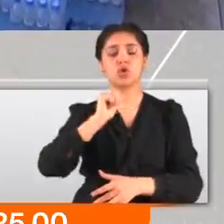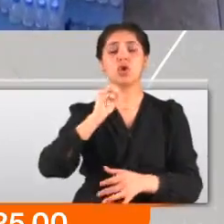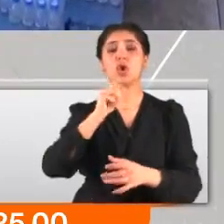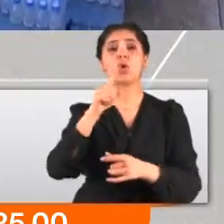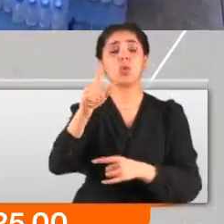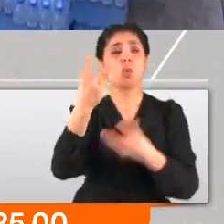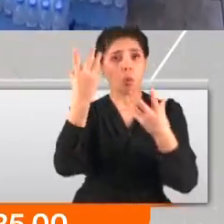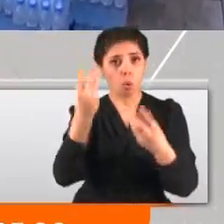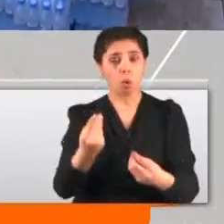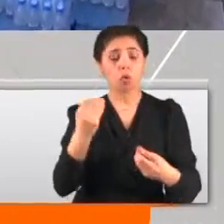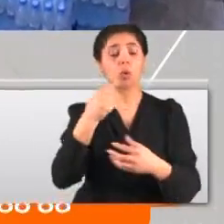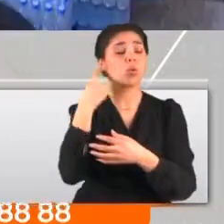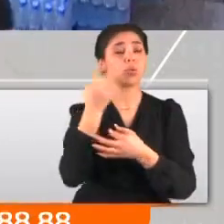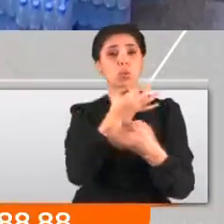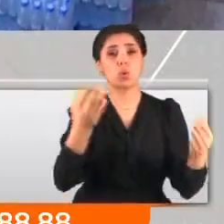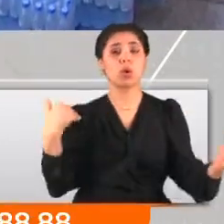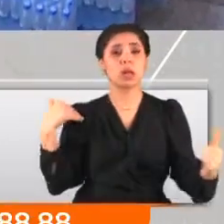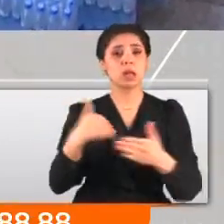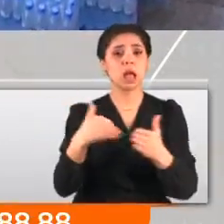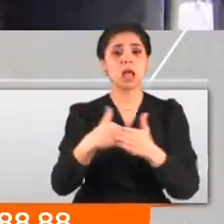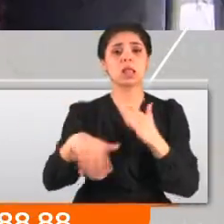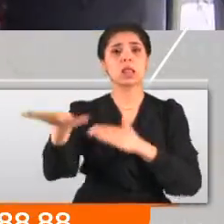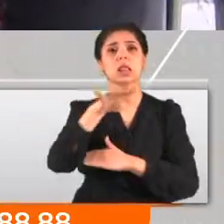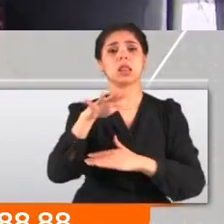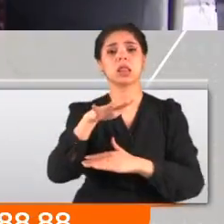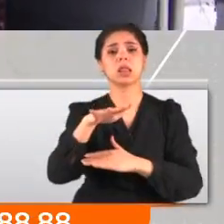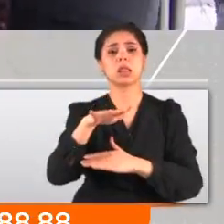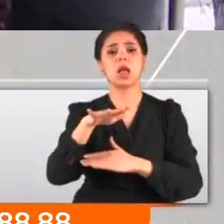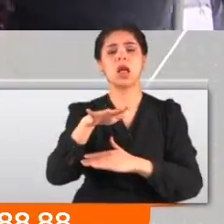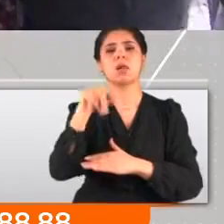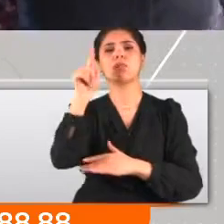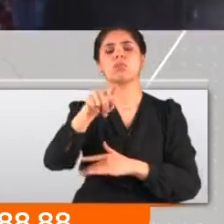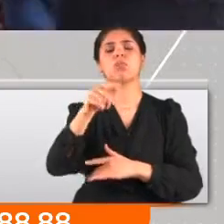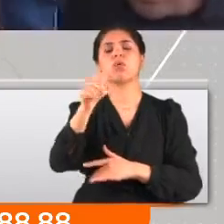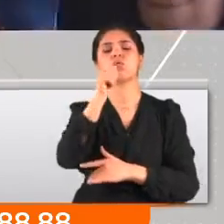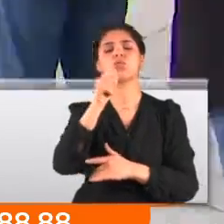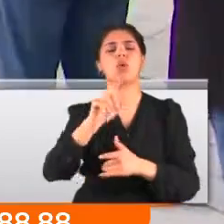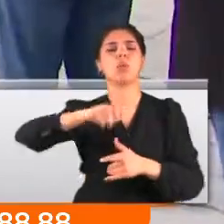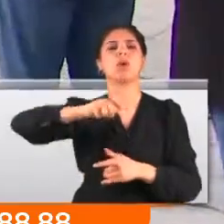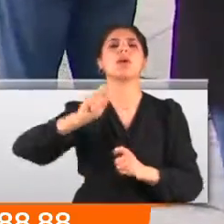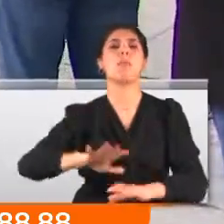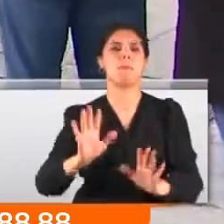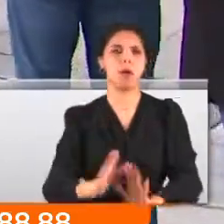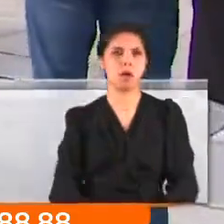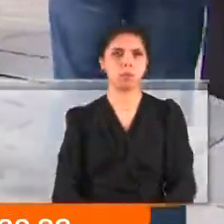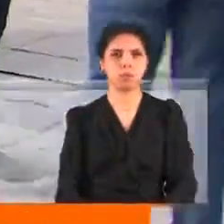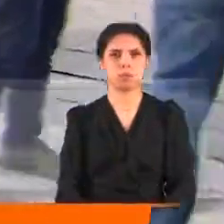kadar içme ve diş fırçalama için ambalajlı sular tercih edilmeli.